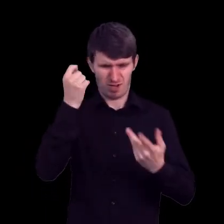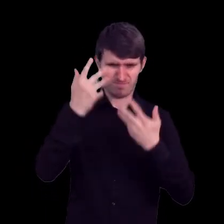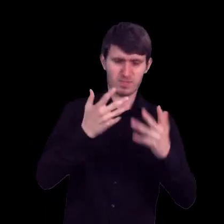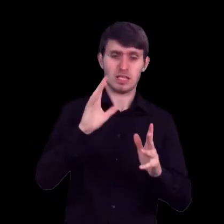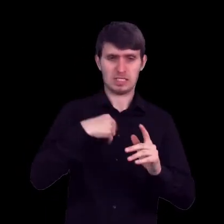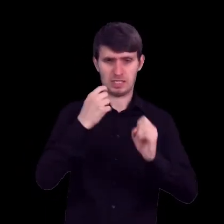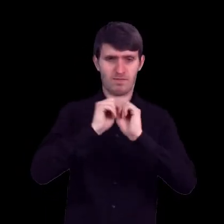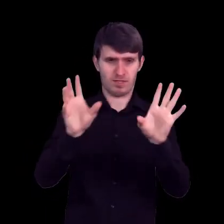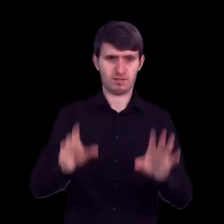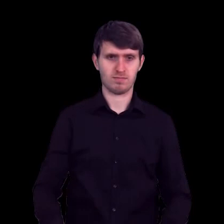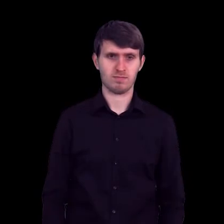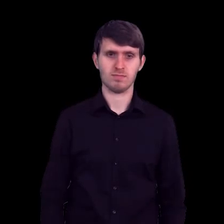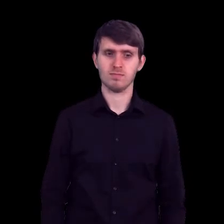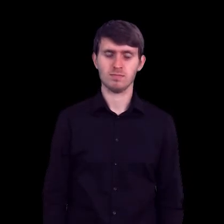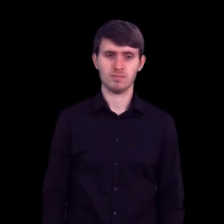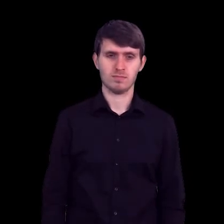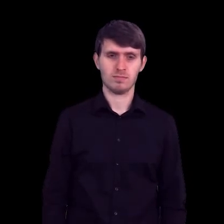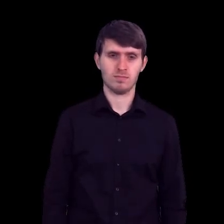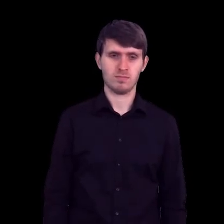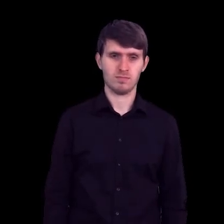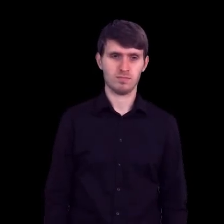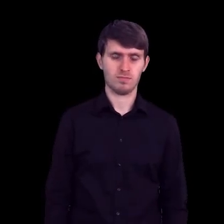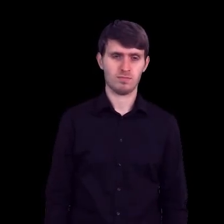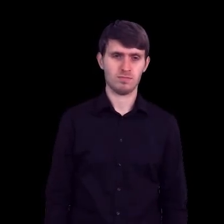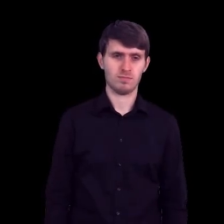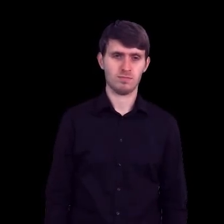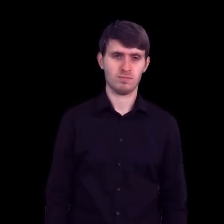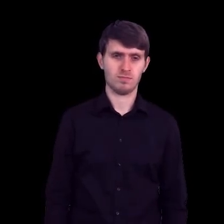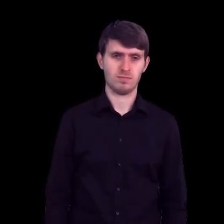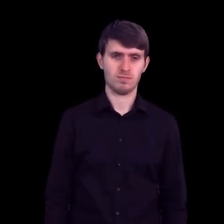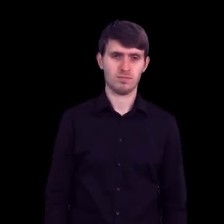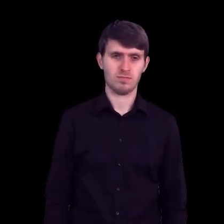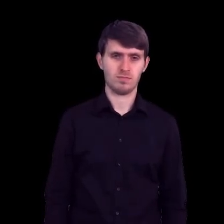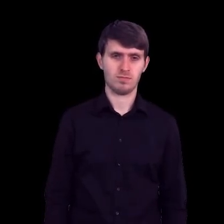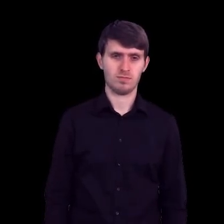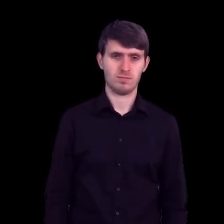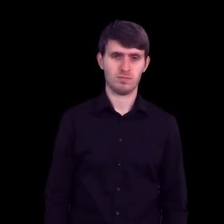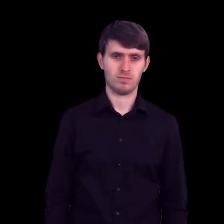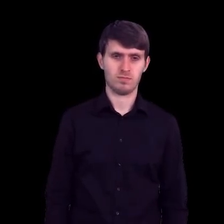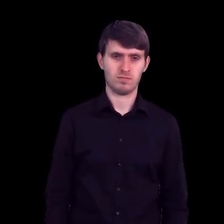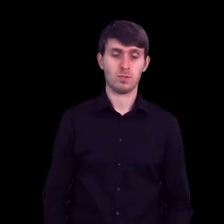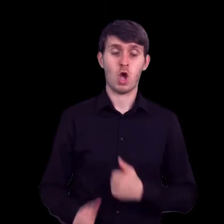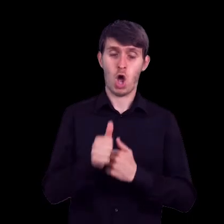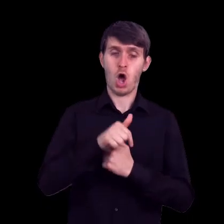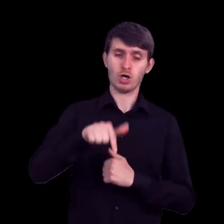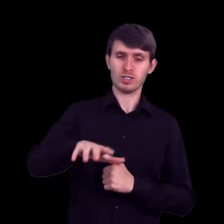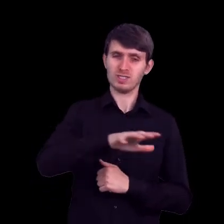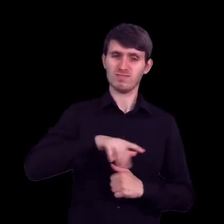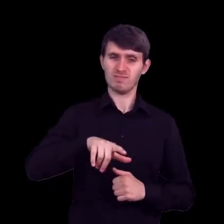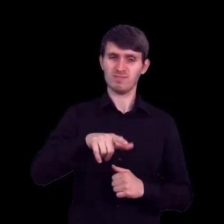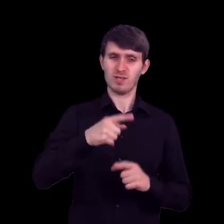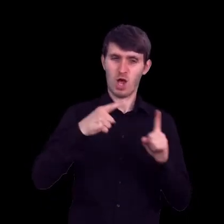Aby to wyjaśnić, przyda się kolejny rysunek. Choć w geometrycznej definicji kąta jest mowa o dwóch